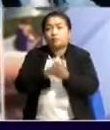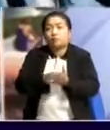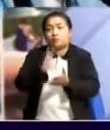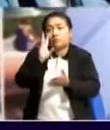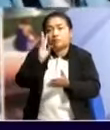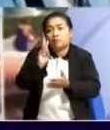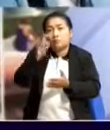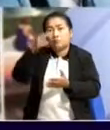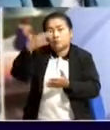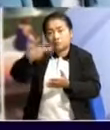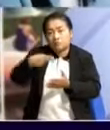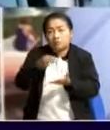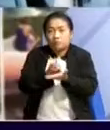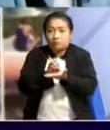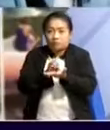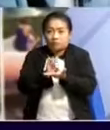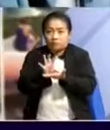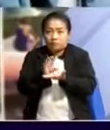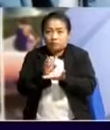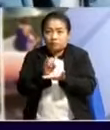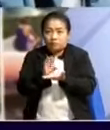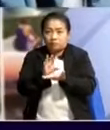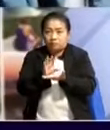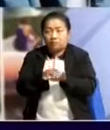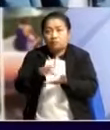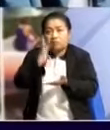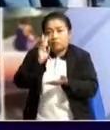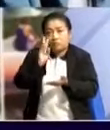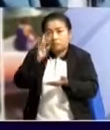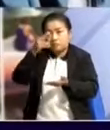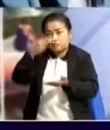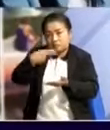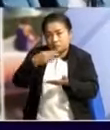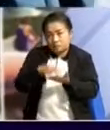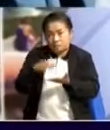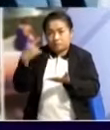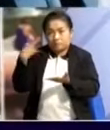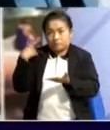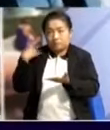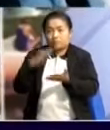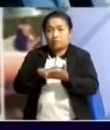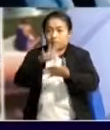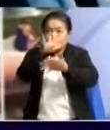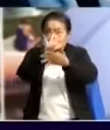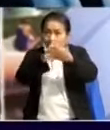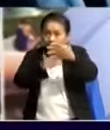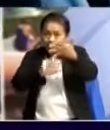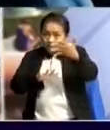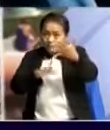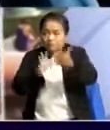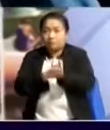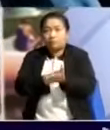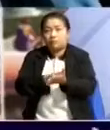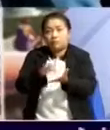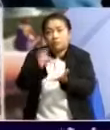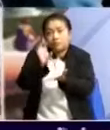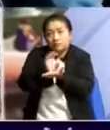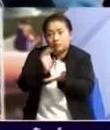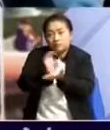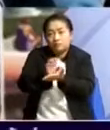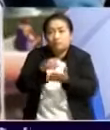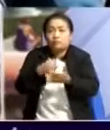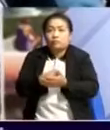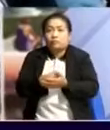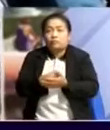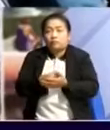านบาทเลยทีเดียวค่ะ โอ้โหมาดูค่ะลักษณะของการลงทุนเนี่ยนะคะเค้ามีเรทของการลงทุนหลายแบบค่ะทั้งแบบราย10